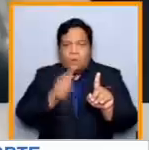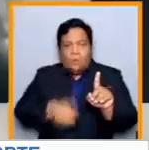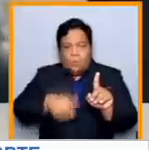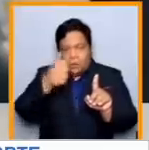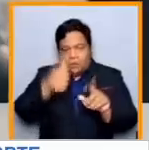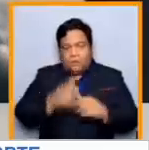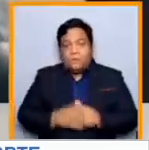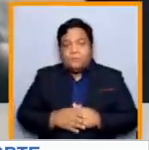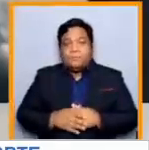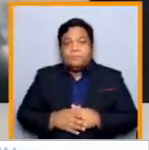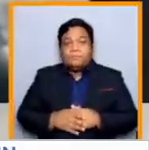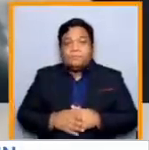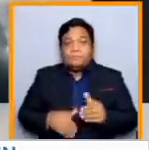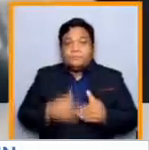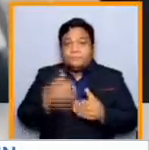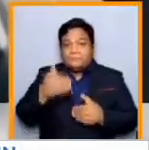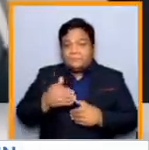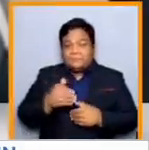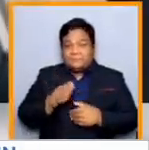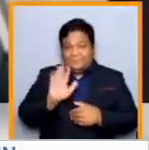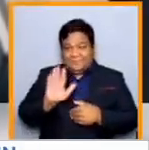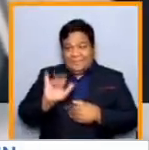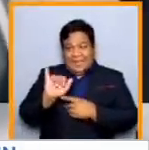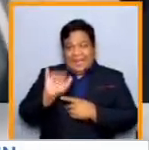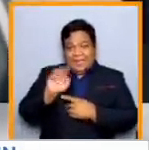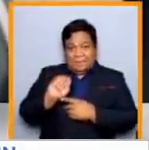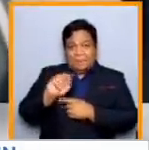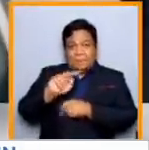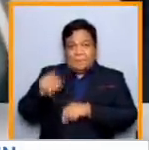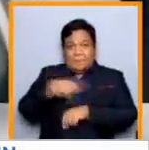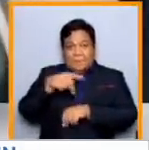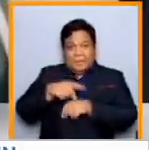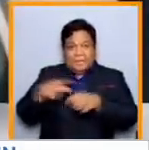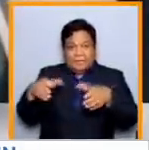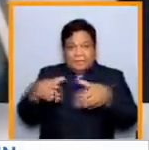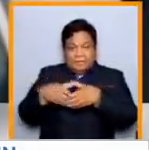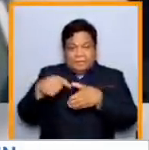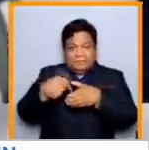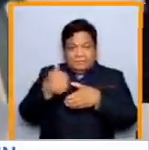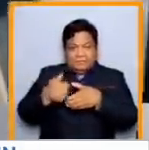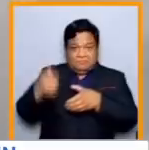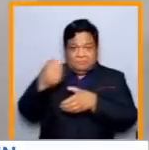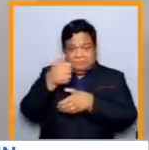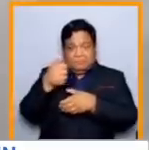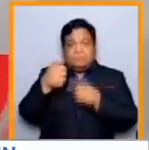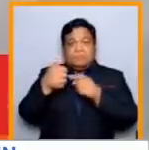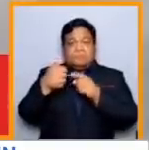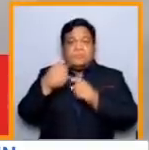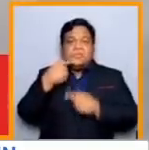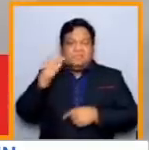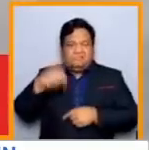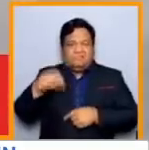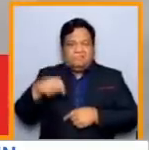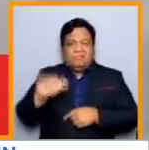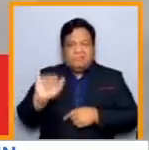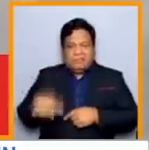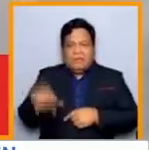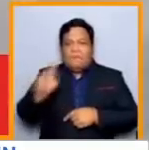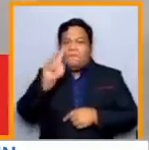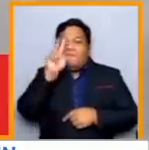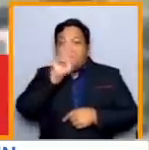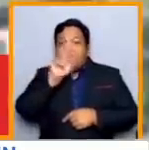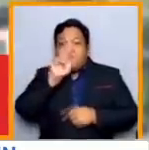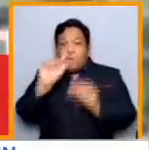ni IM Pilipinas Secretary General Elmer Arganyo ang pagtiwalag ng Visayas chapter.